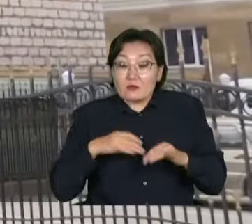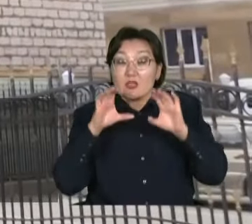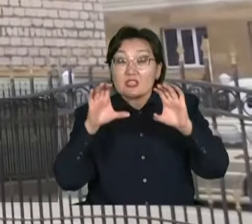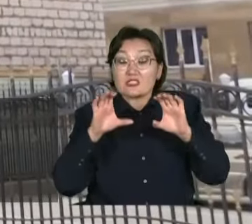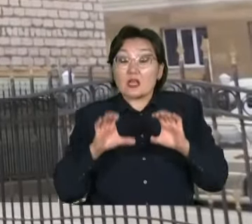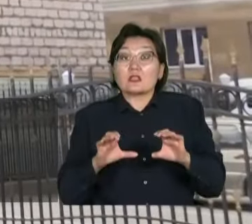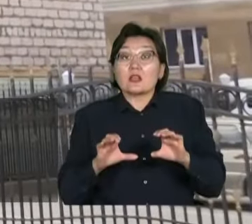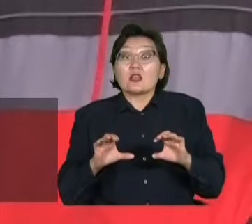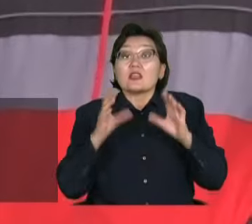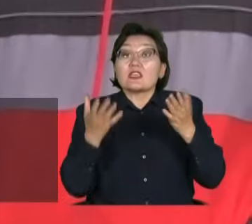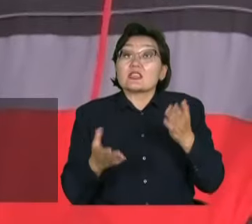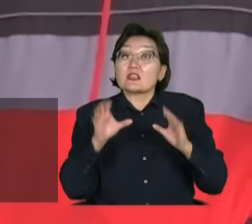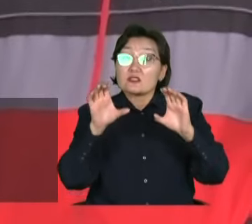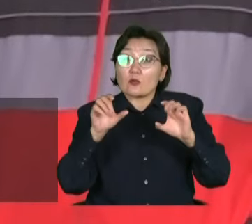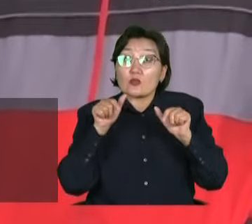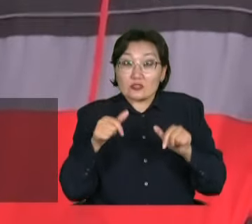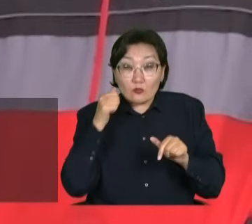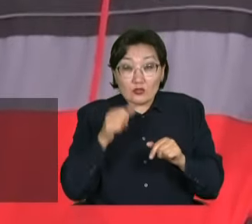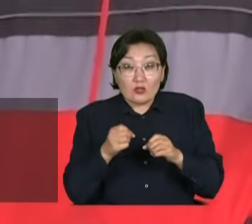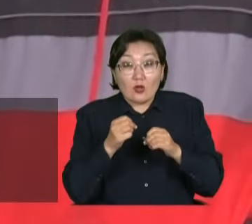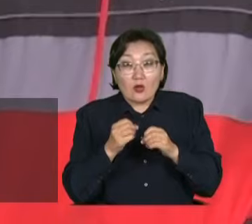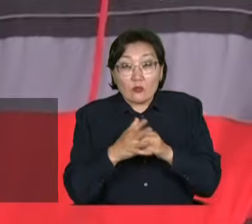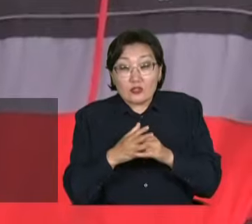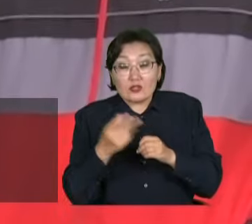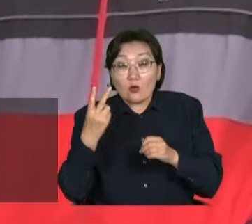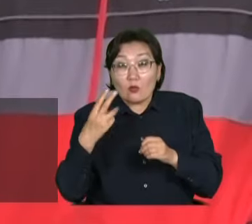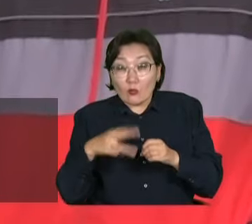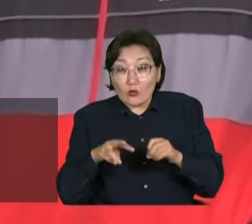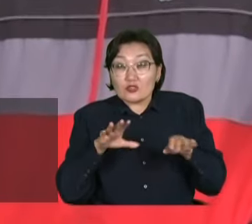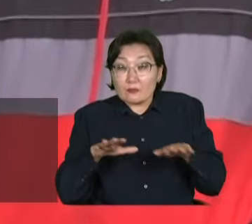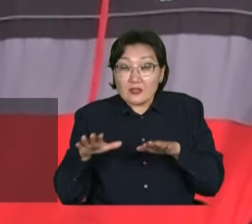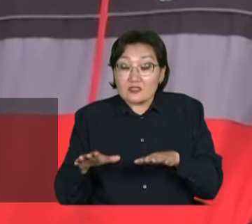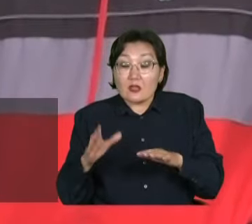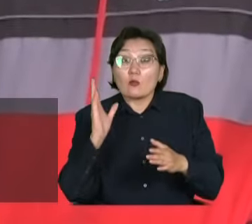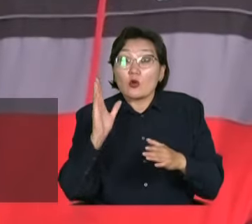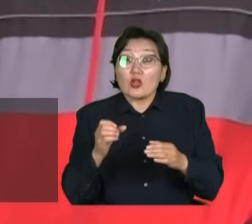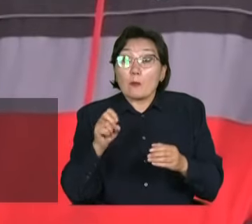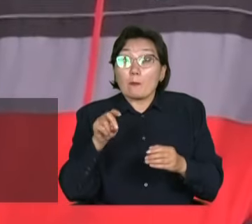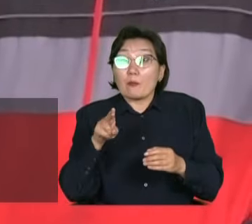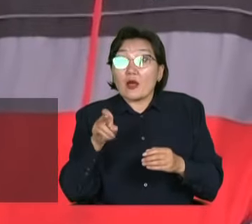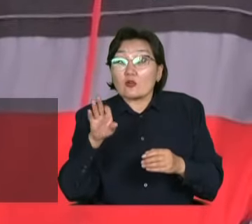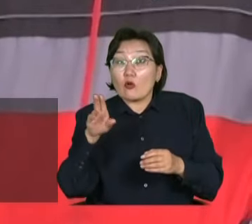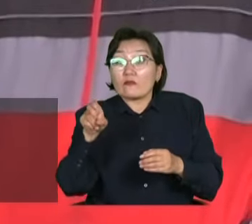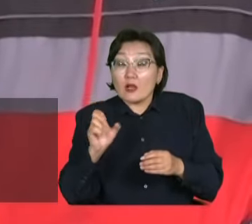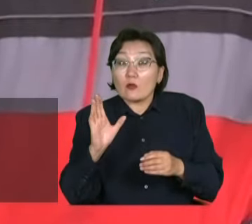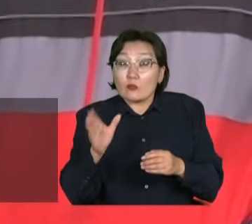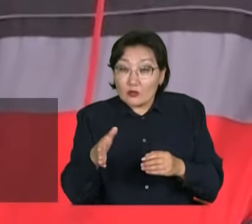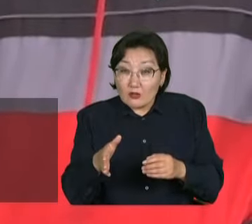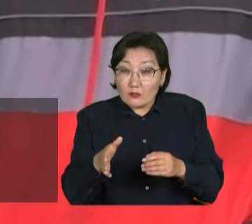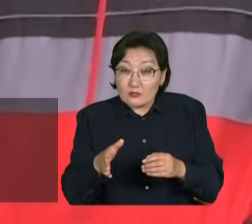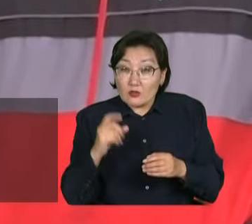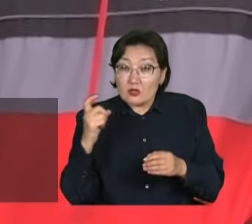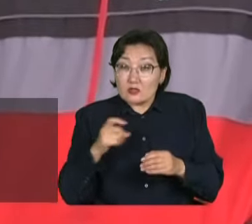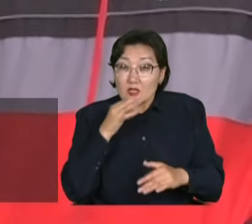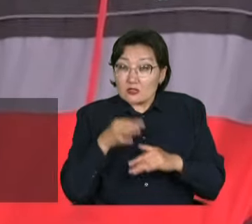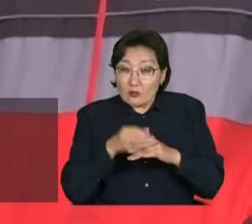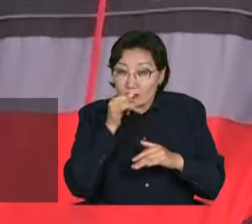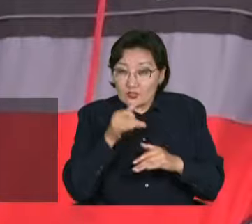дейді. А заңды болса ертең мына жерге 15-30 метр сиятын парковкаң бар ма дедім сенің де. Иесі бұрылып алды да тайды ештеңе айта алмай қалды, сол